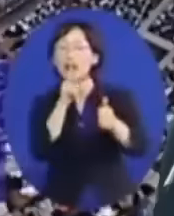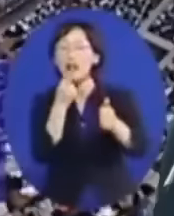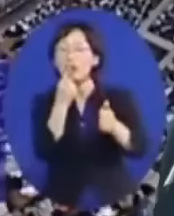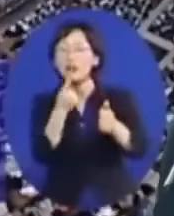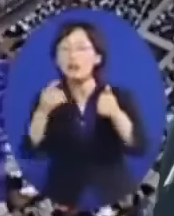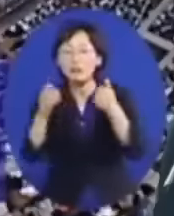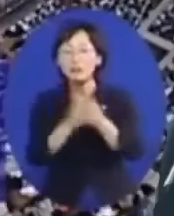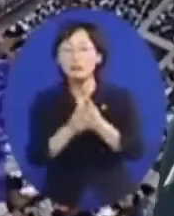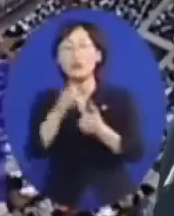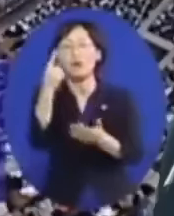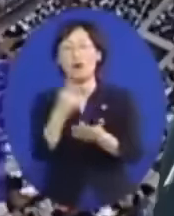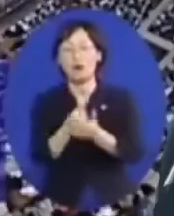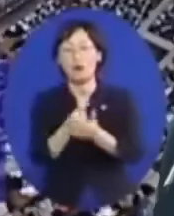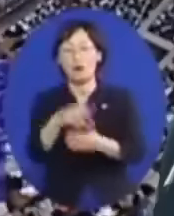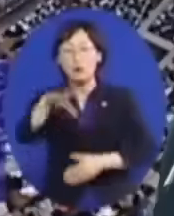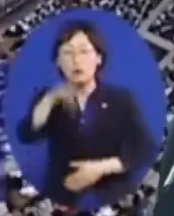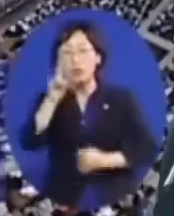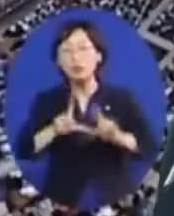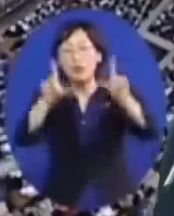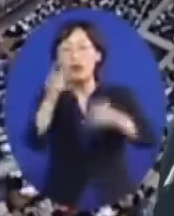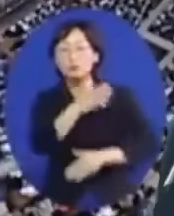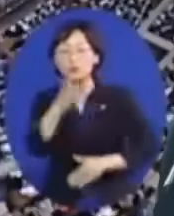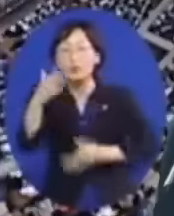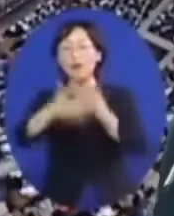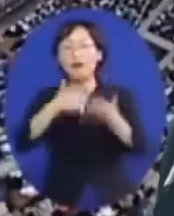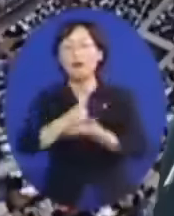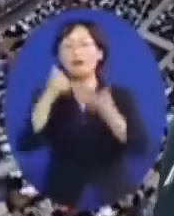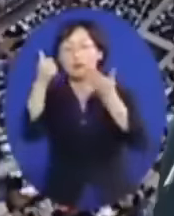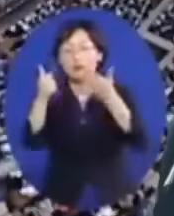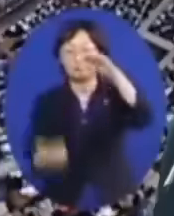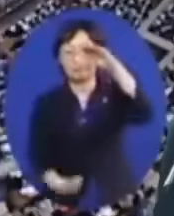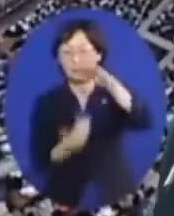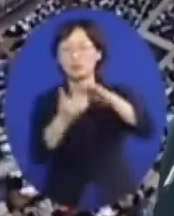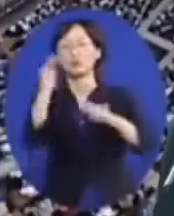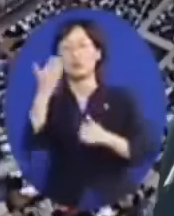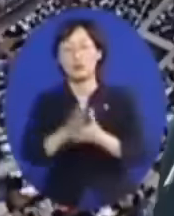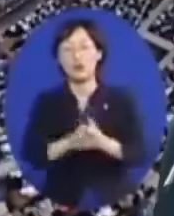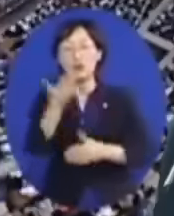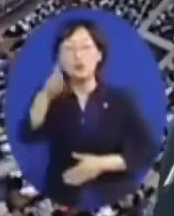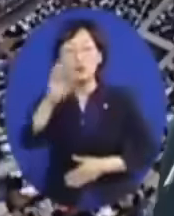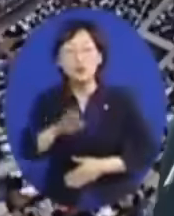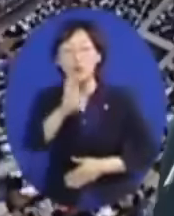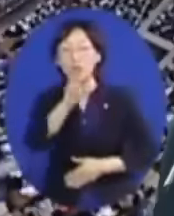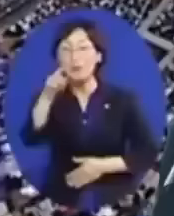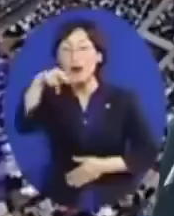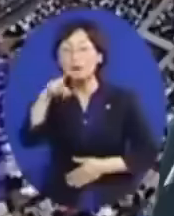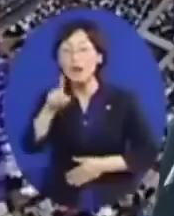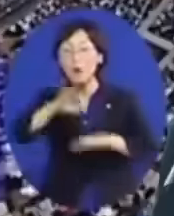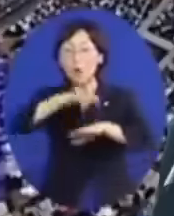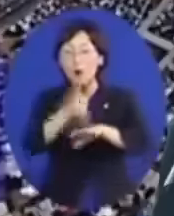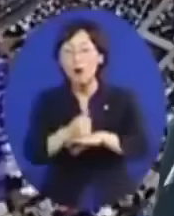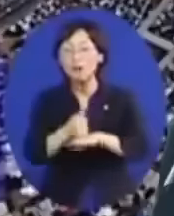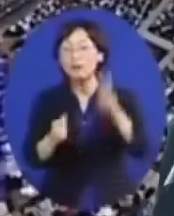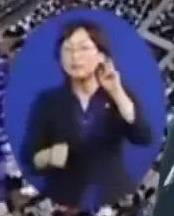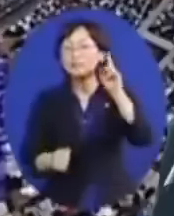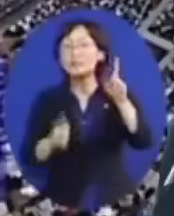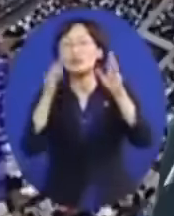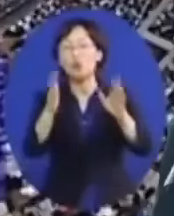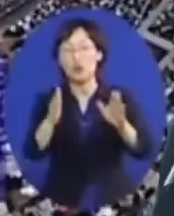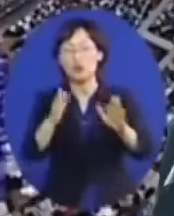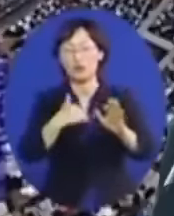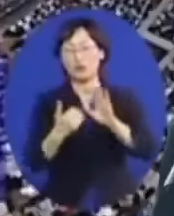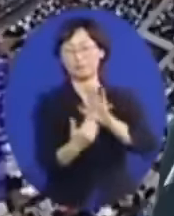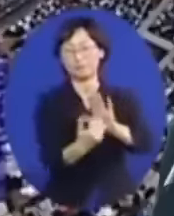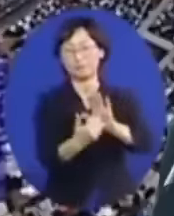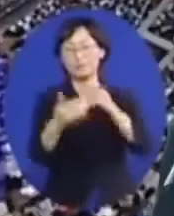왔느니라. 첫날 벌써 기도할 때 하나님께 상달되었어요. 그런데 바사 왕국의 군주가 21일 동안 나를